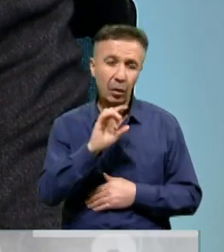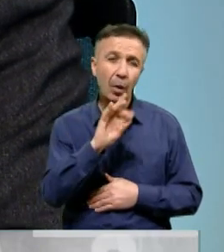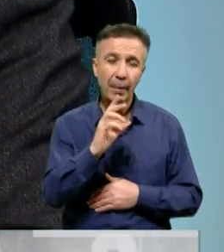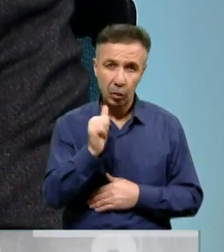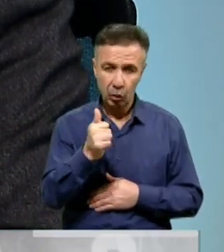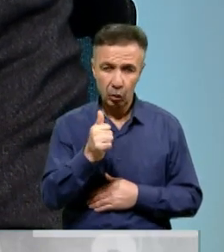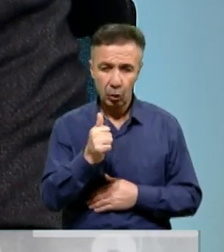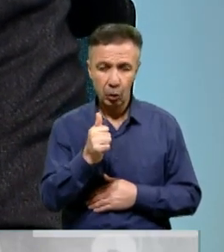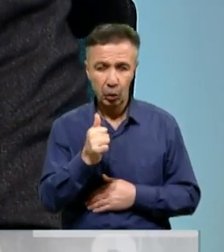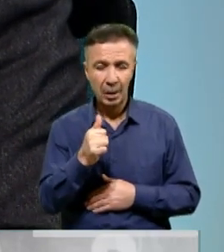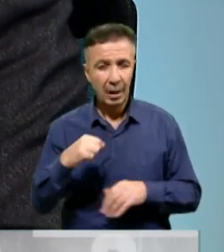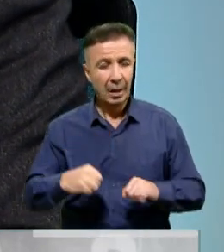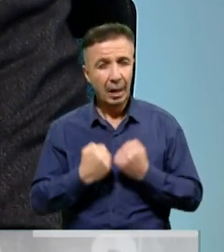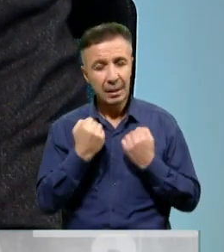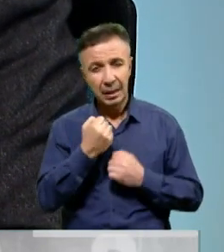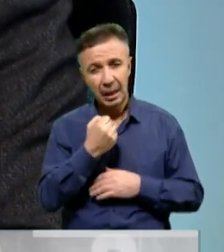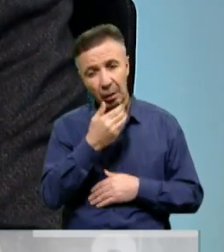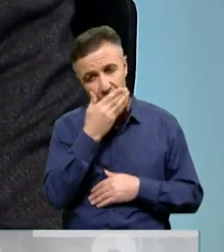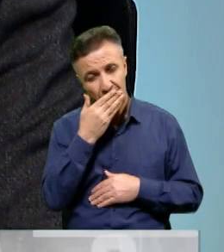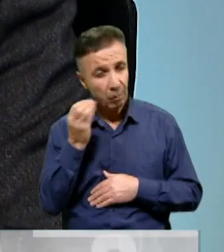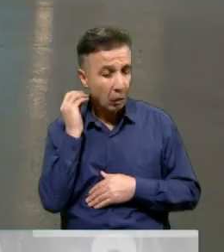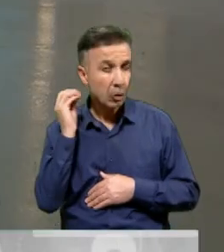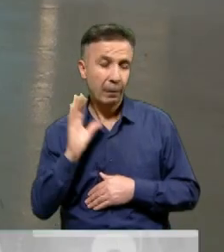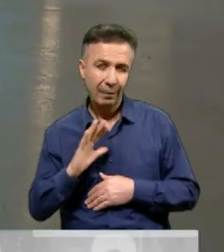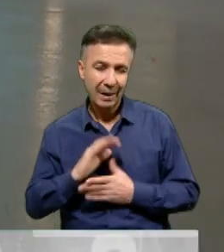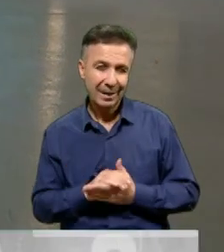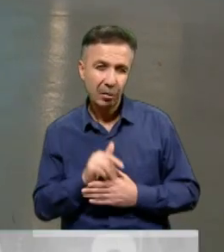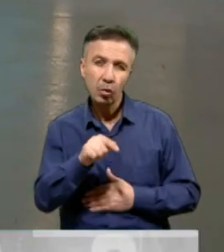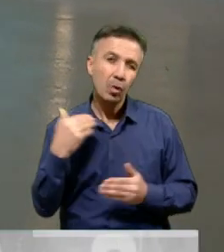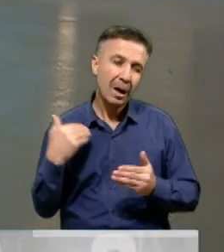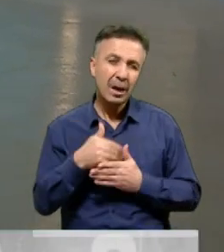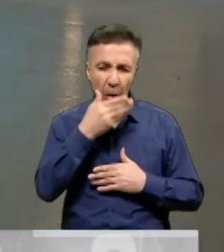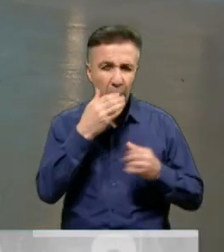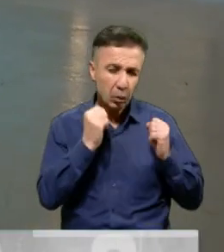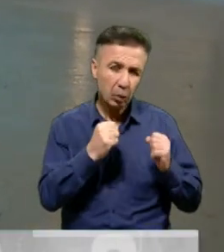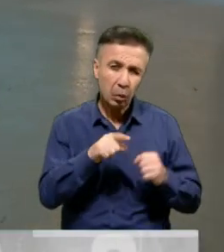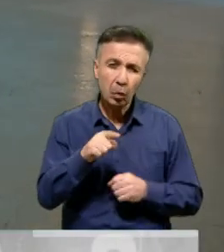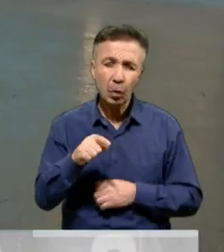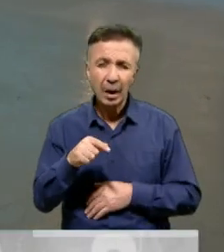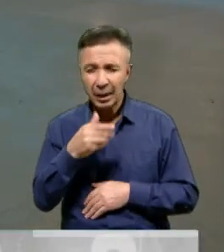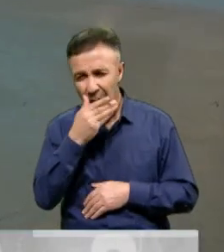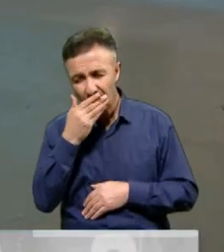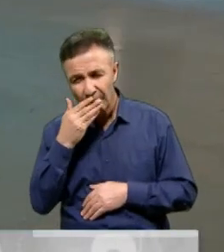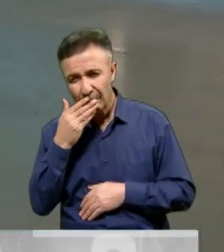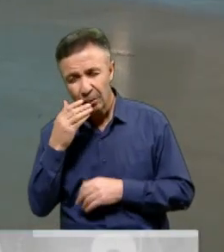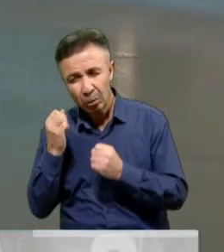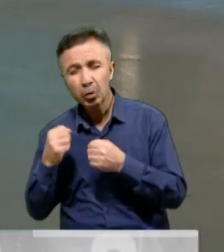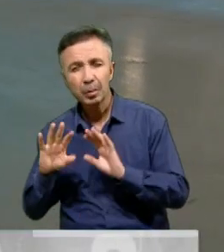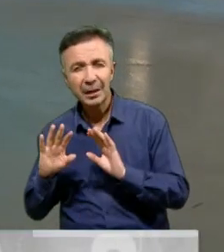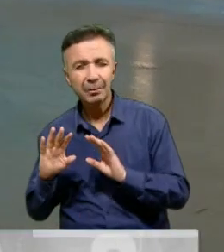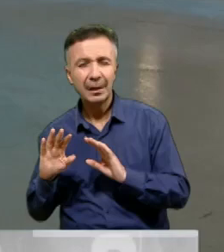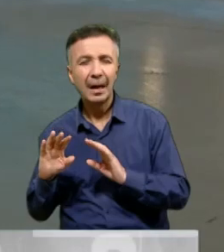gün kaza borcum var. İşte şu kadarını tuttum, şu kadarı kaldı şeklinde